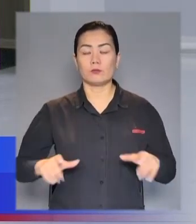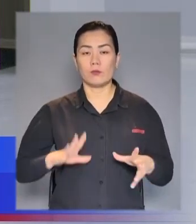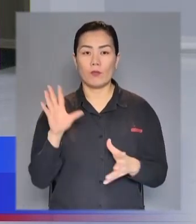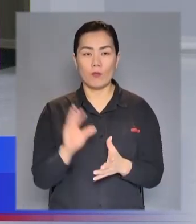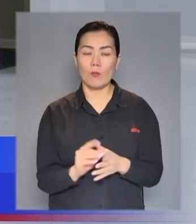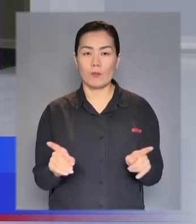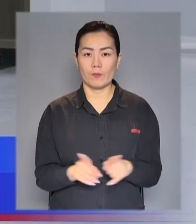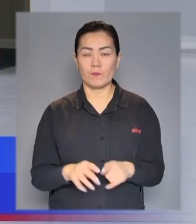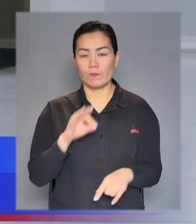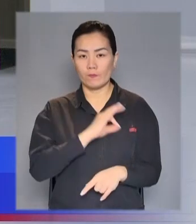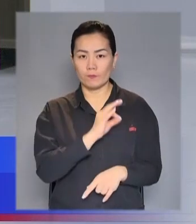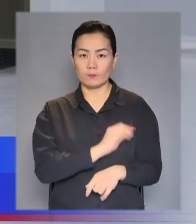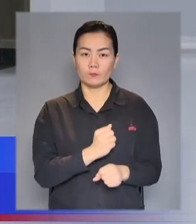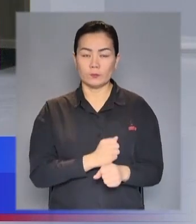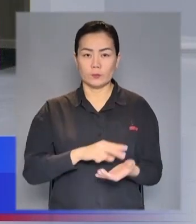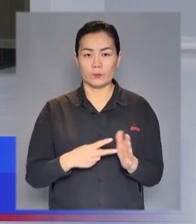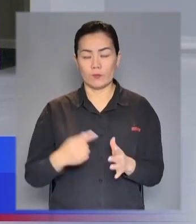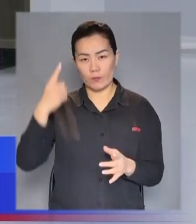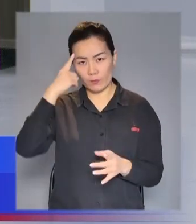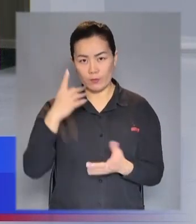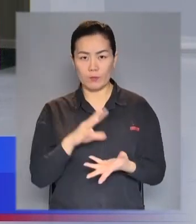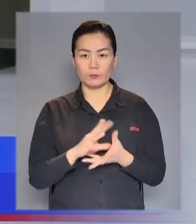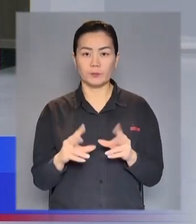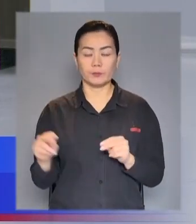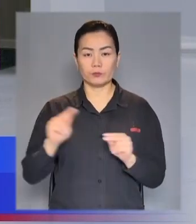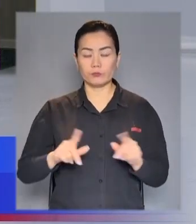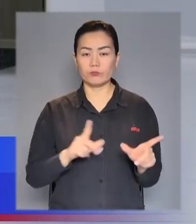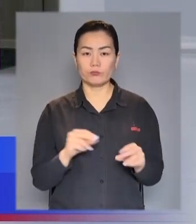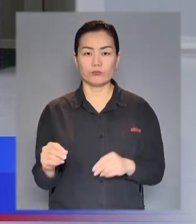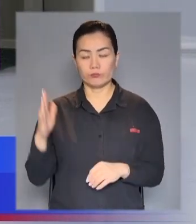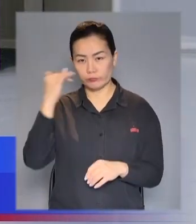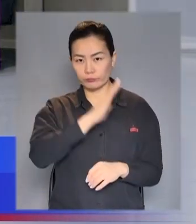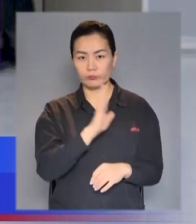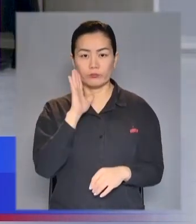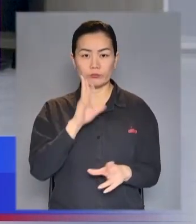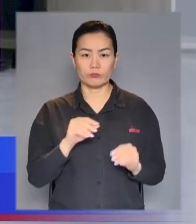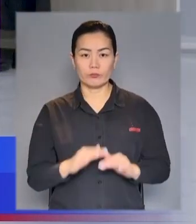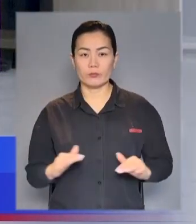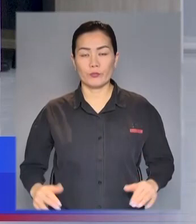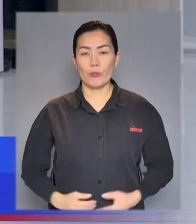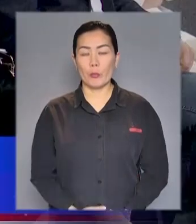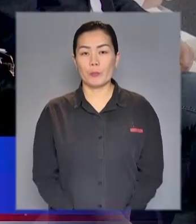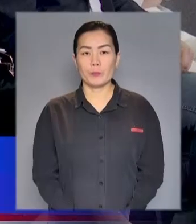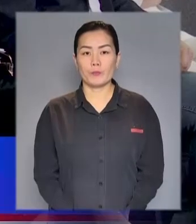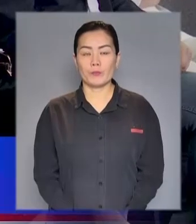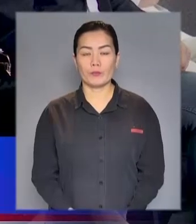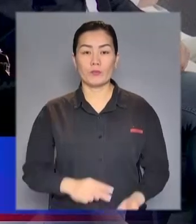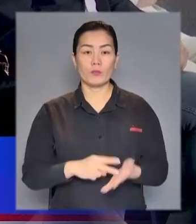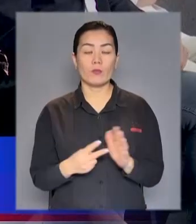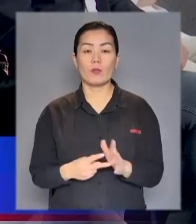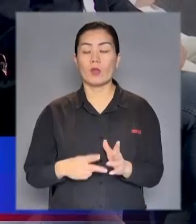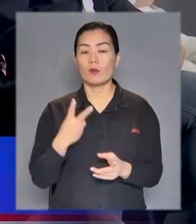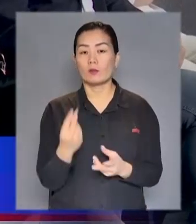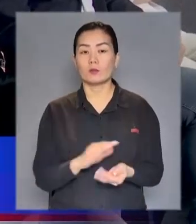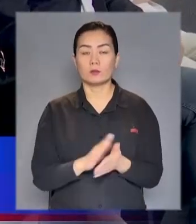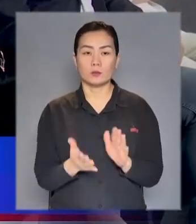школах. Одним из приоритетных направлений считается «счастливый учитель», «счастливые родители», «счастливые дети». Планируется, что в